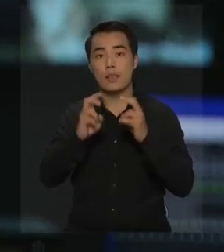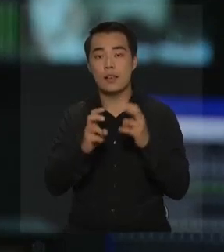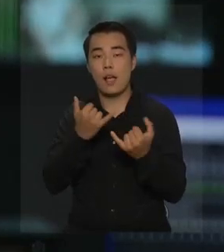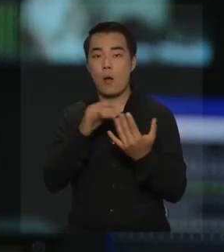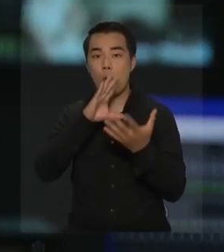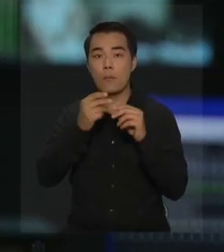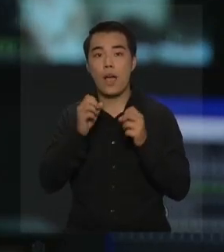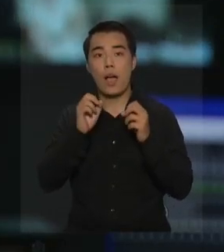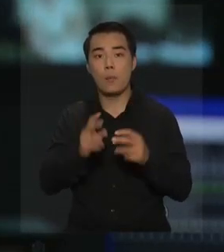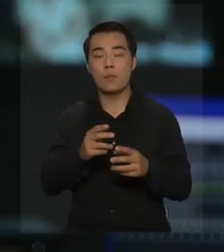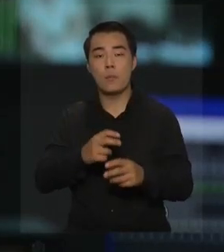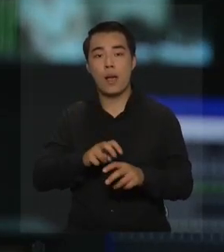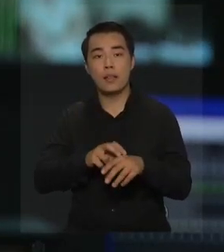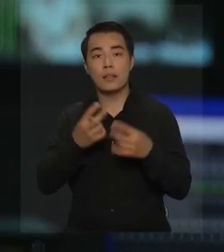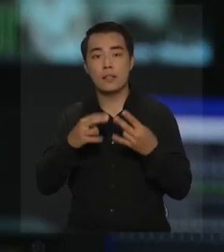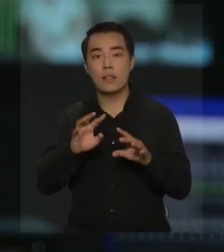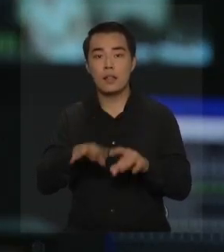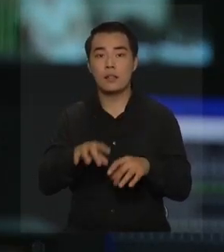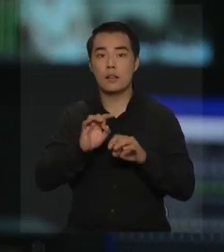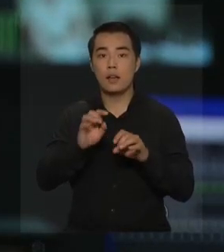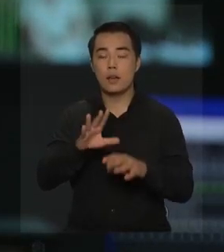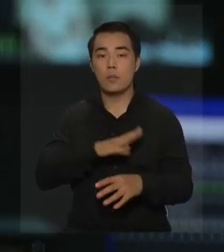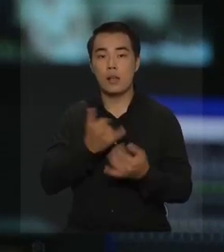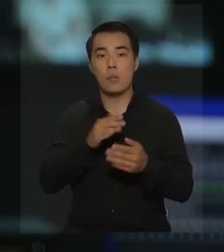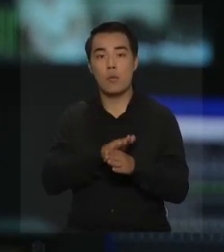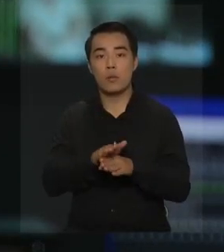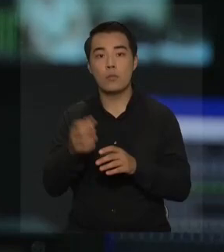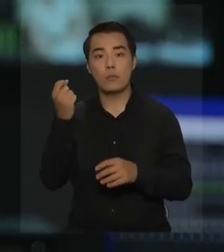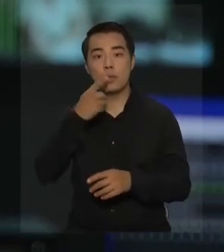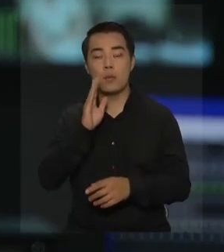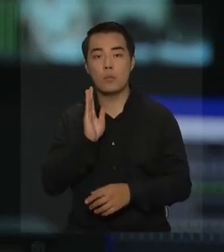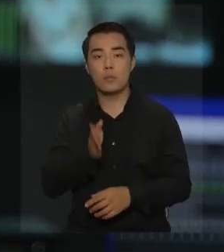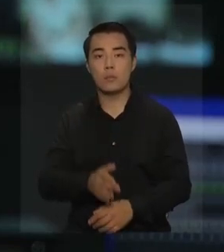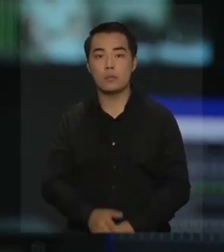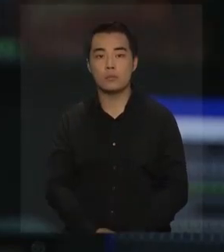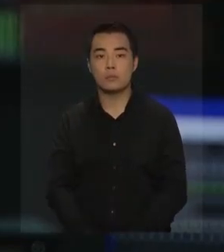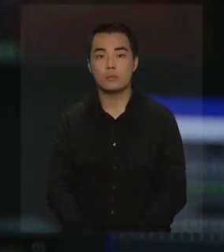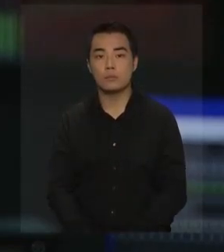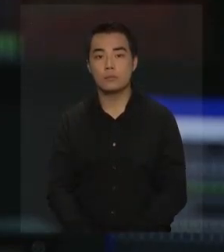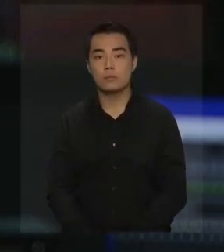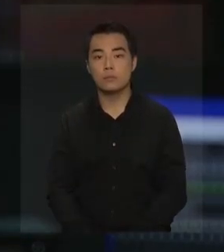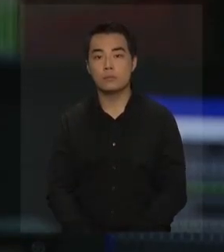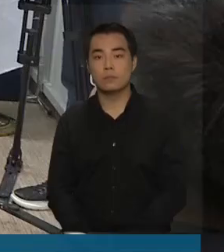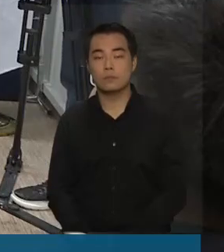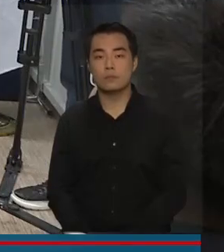көргендей қауіптенудің қажет жоқ екенін де ескерткен. Тақырыпты толығырақ тілшіміз Зұлқарнай Ермұратұлы зерделейді.